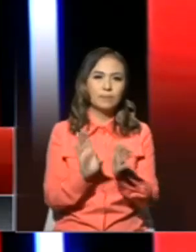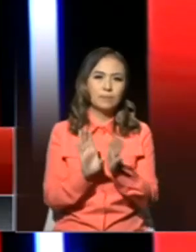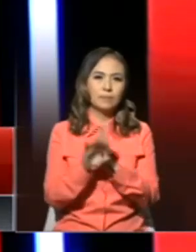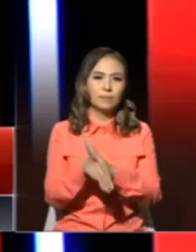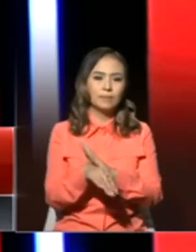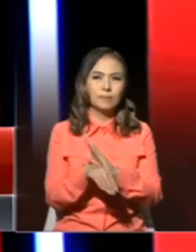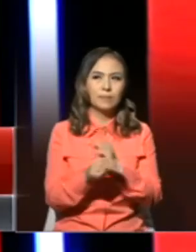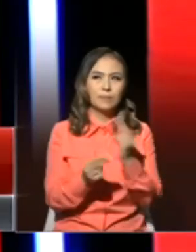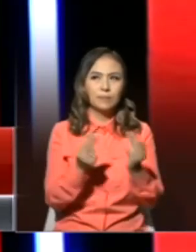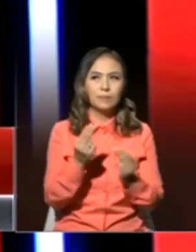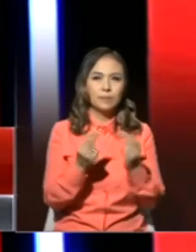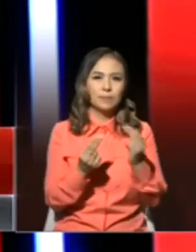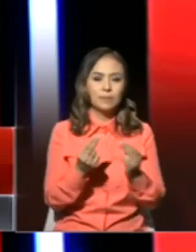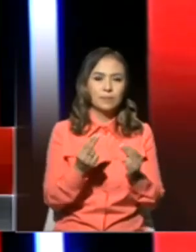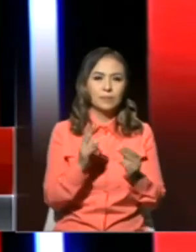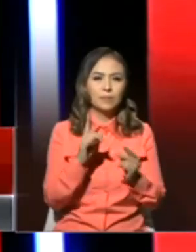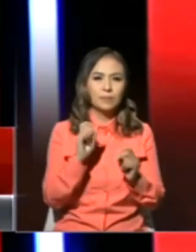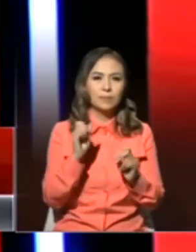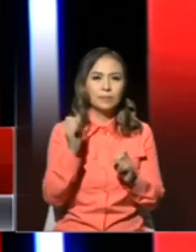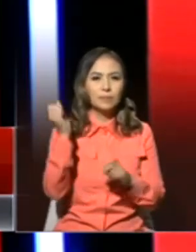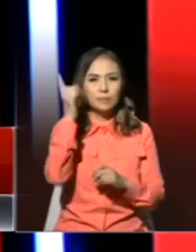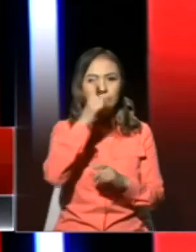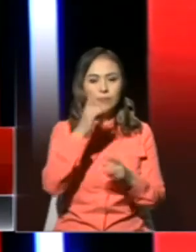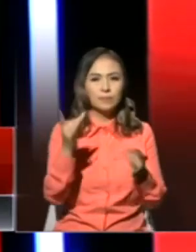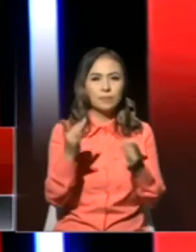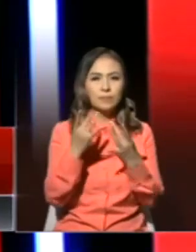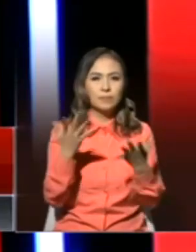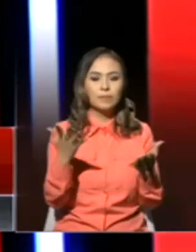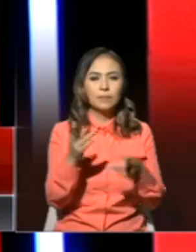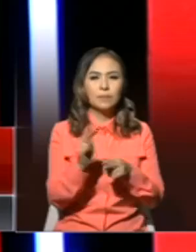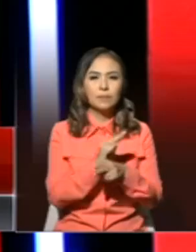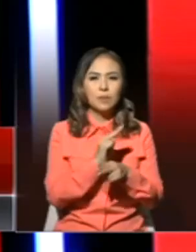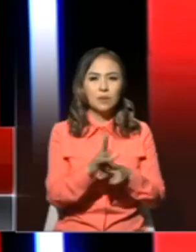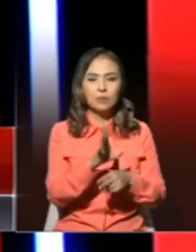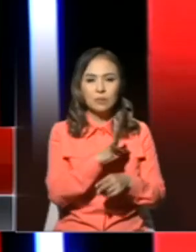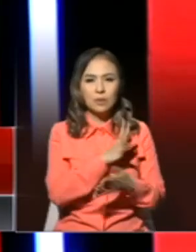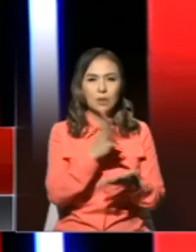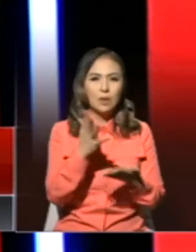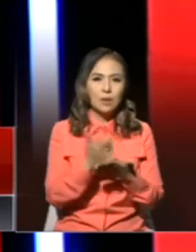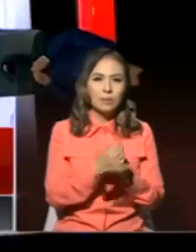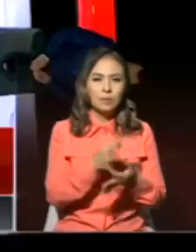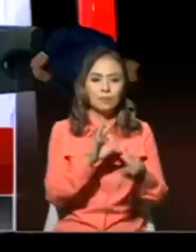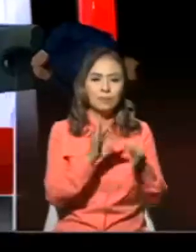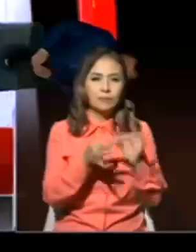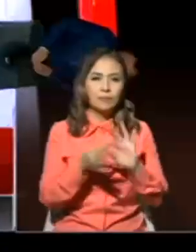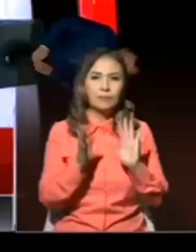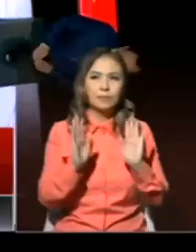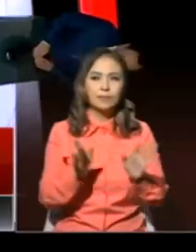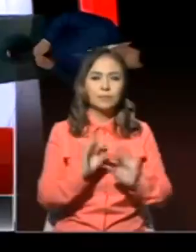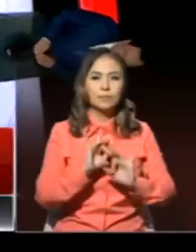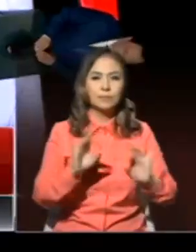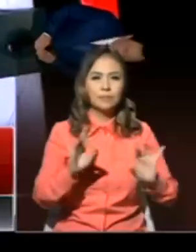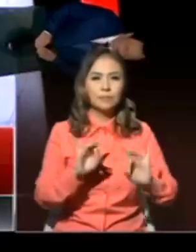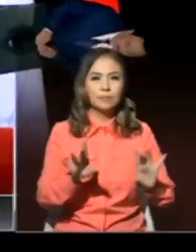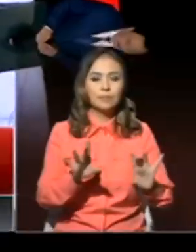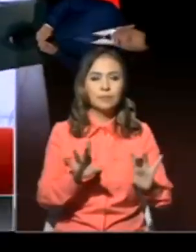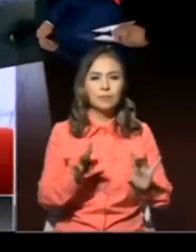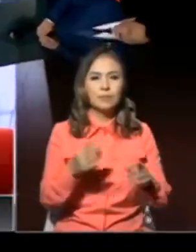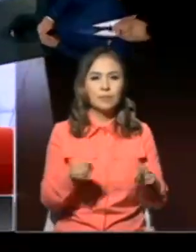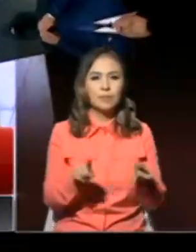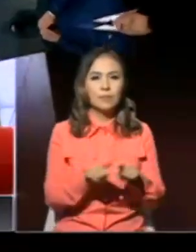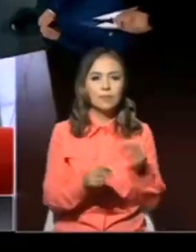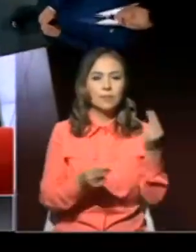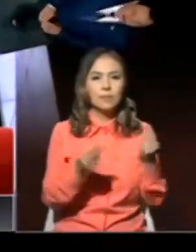жіберген азамат байланысқа шығып, өзінің жайын айтып бермек, қалай емделді, қалай келді деген сұрақтарға жауап береді. Және де осы